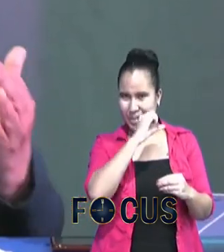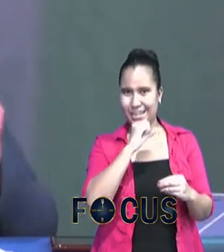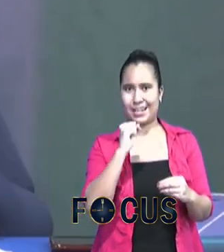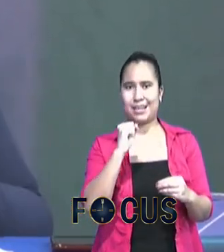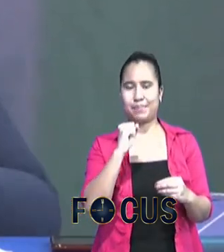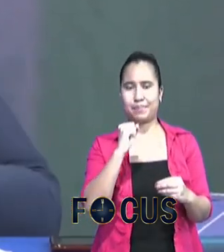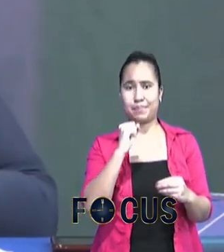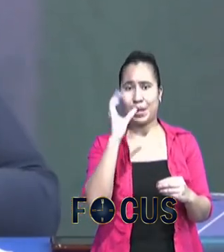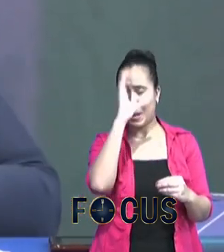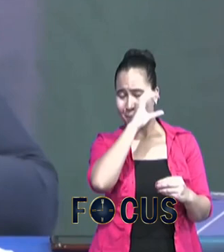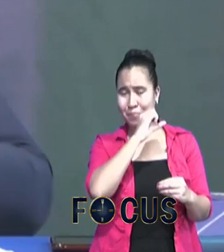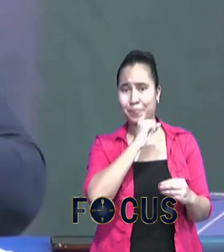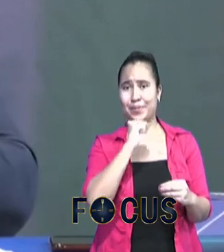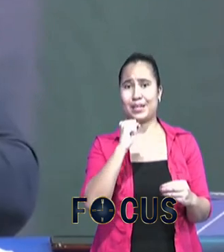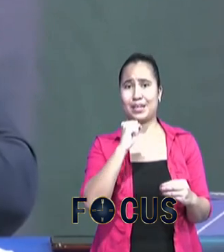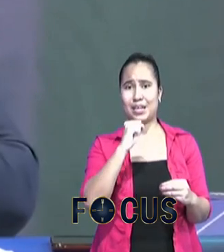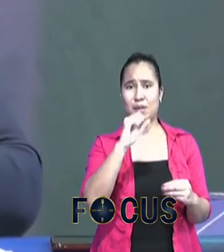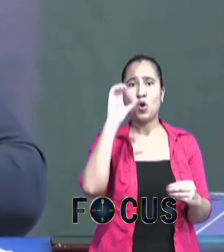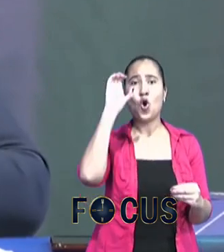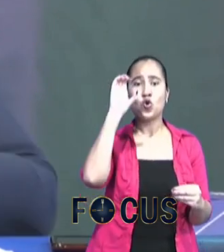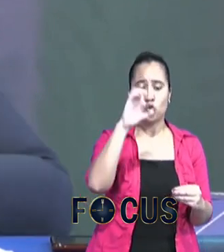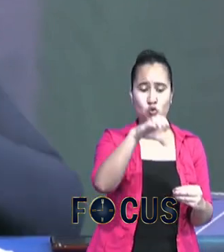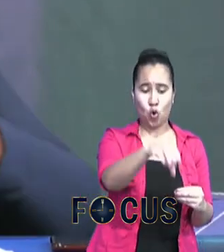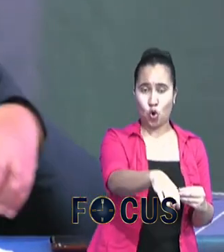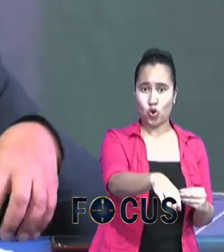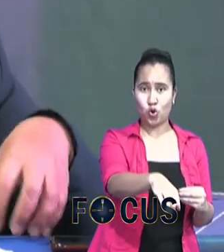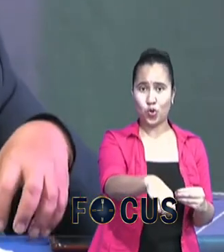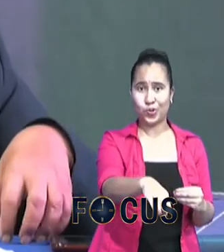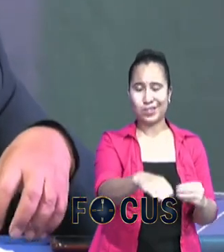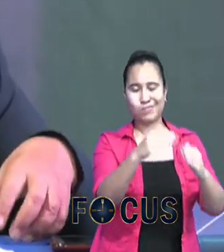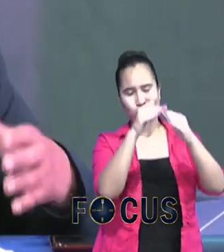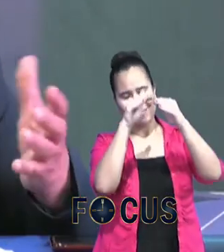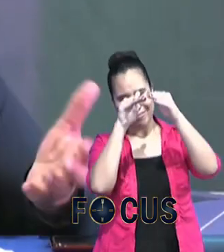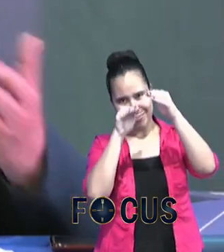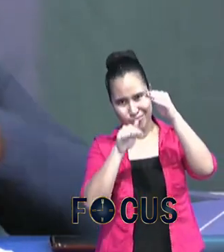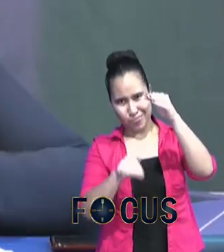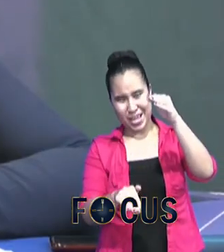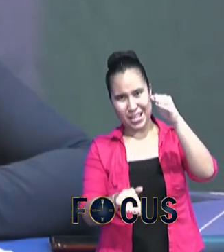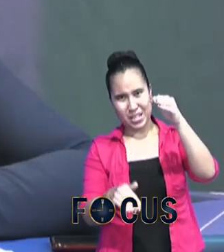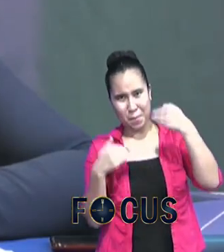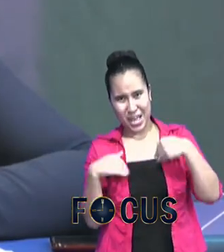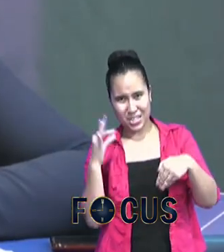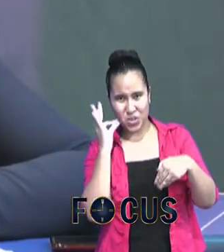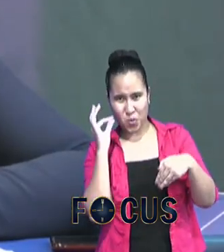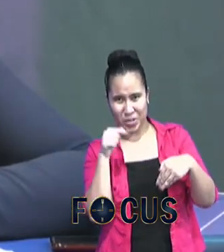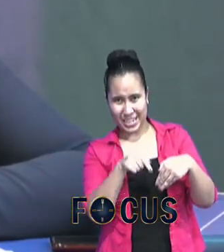district Koroni heeft minder inwoners dan een van onze grote dorpen.